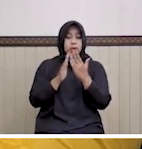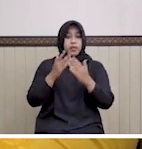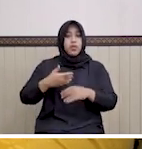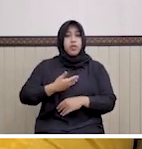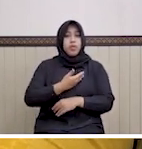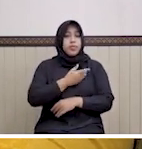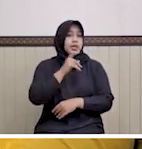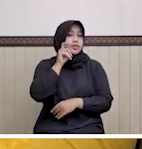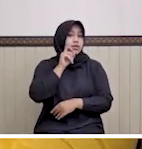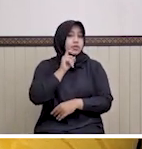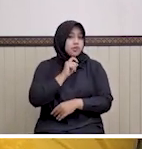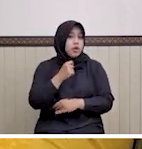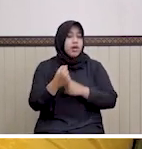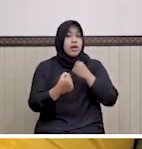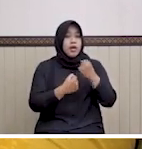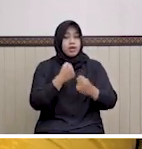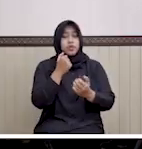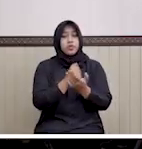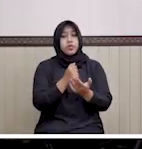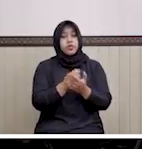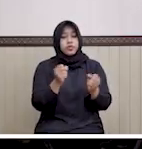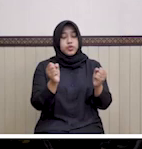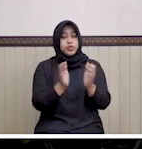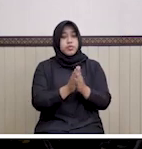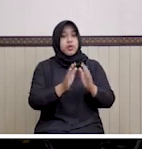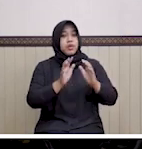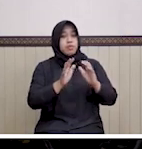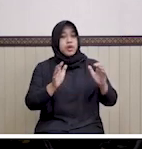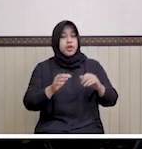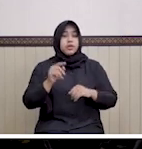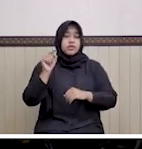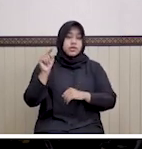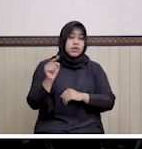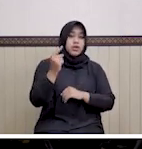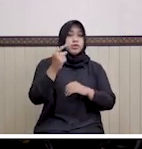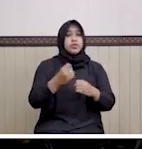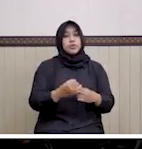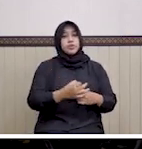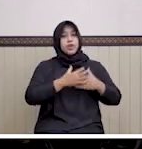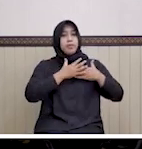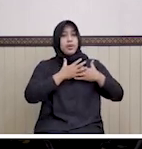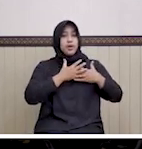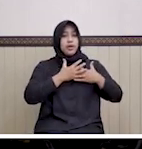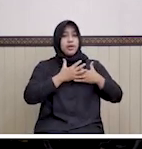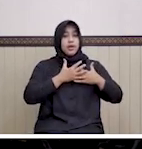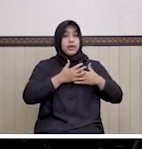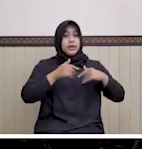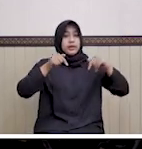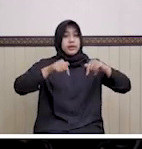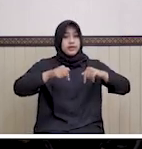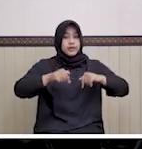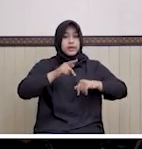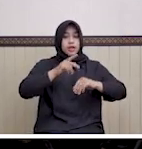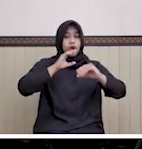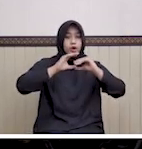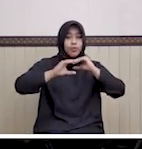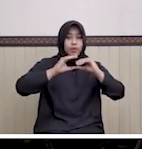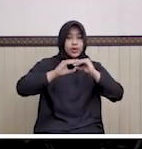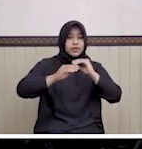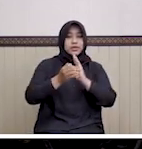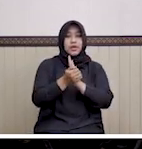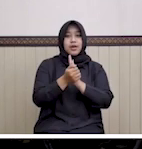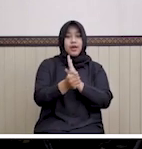menjadi seksual aktif itu sangat banyak untuk Salah satu dampaknya yang telah satu dampaknya ini pun juga kita komunikasikan dengan